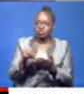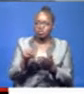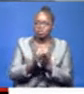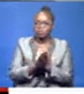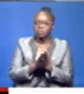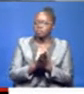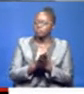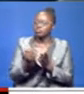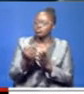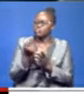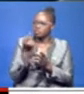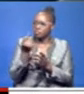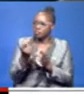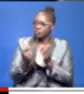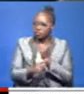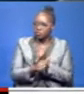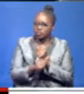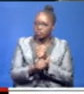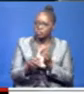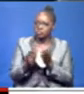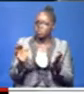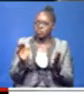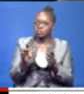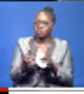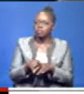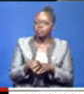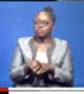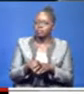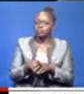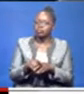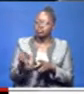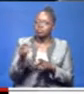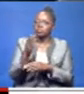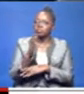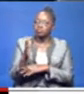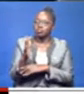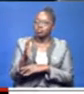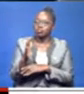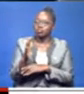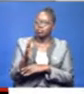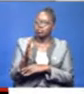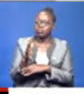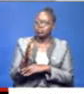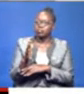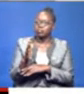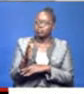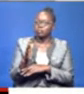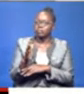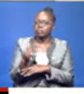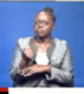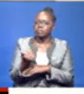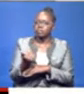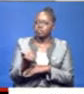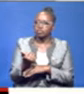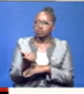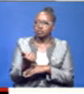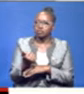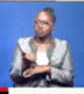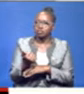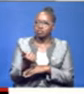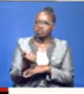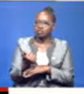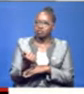na iliyo hatarini kama vile Sobas tianscanica na aina 20 za mimea pori ya ngazi ya kwanza ya